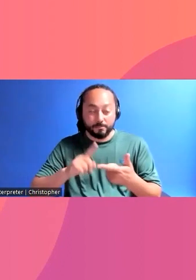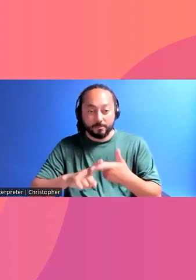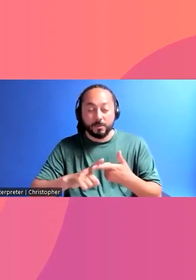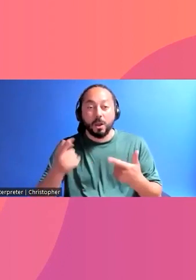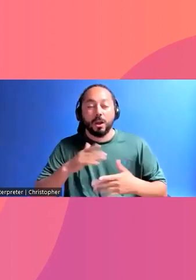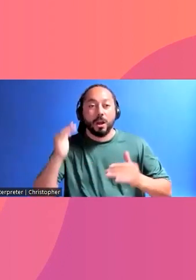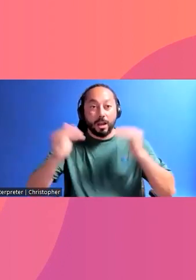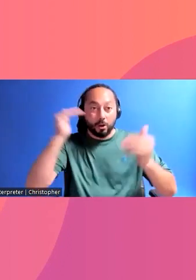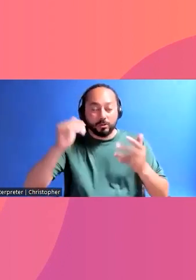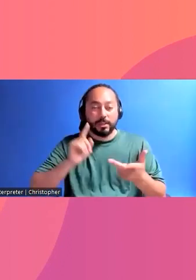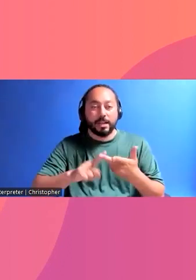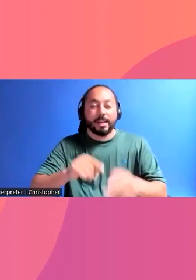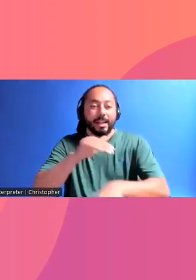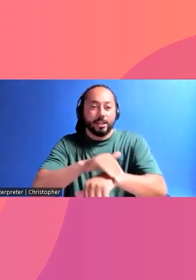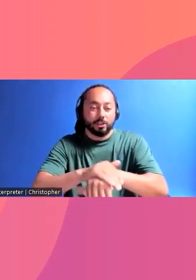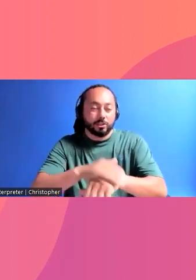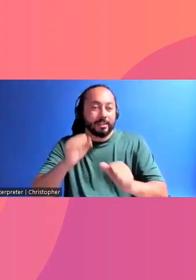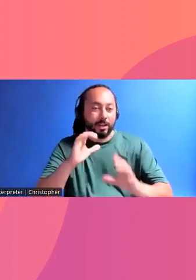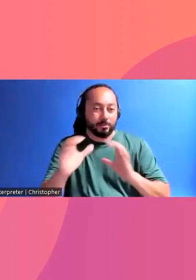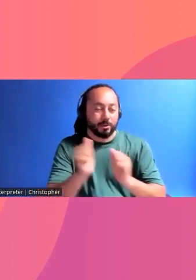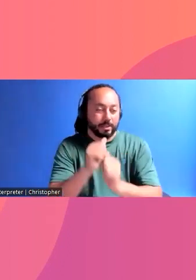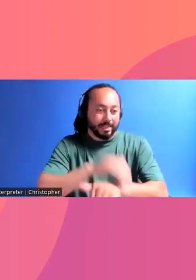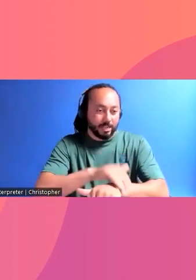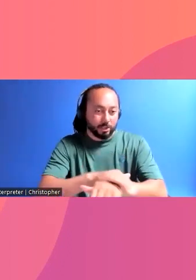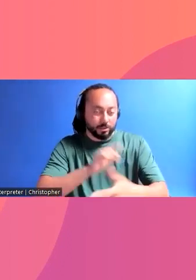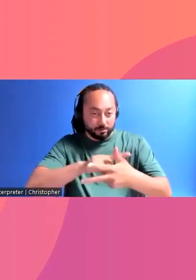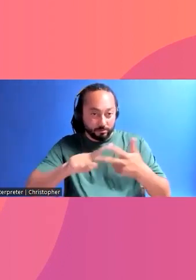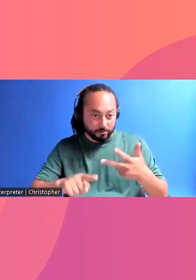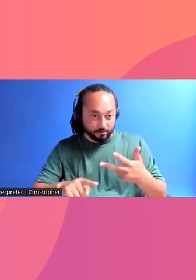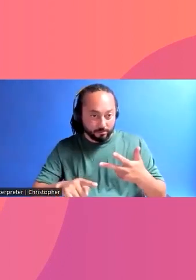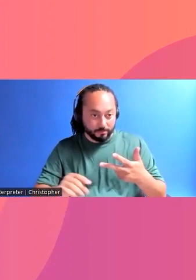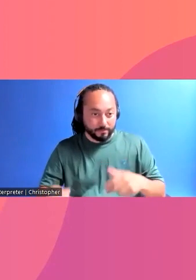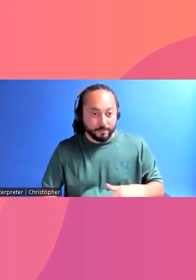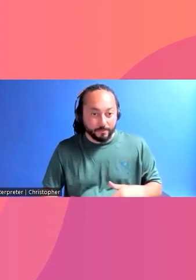adultes consentants et qui parlent anglais.